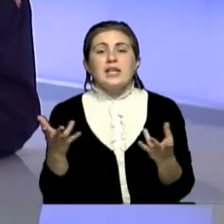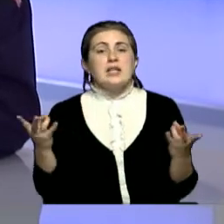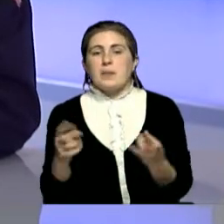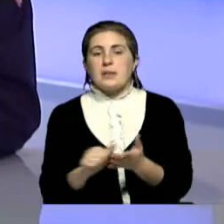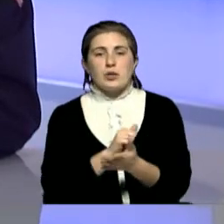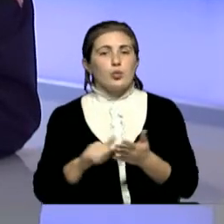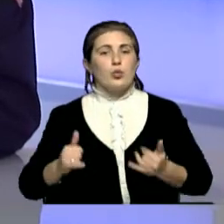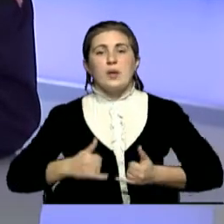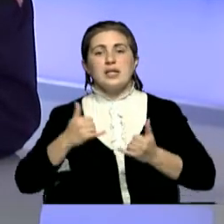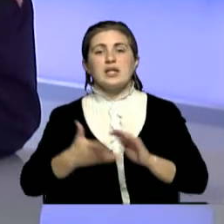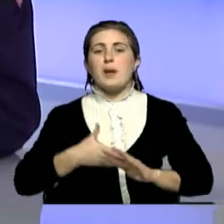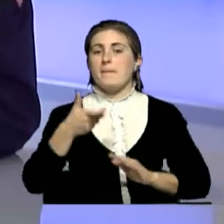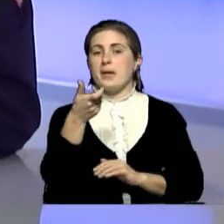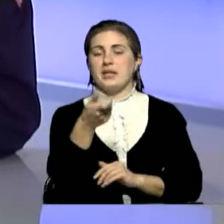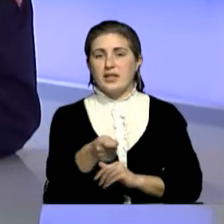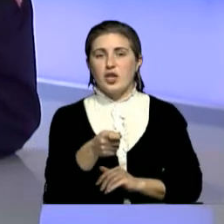для подачи